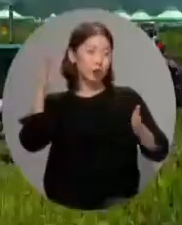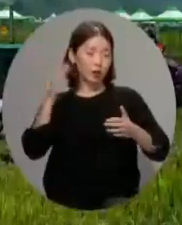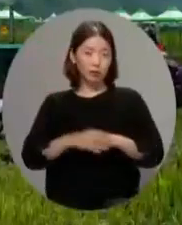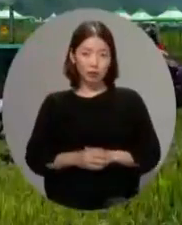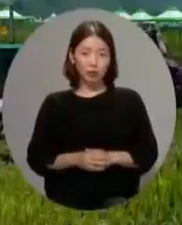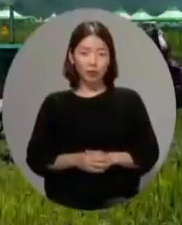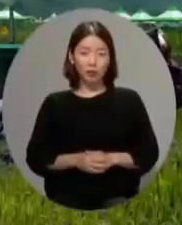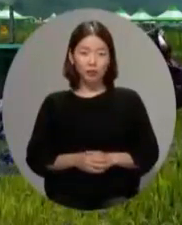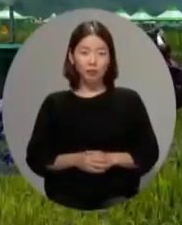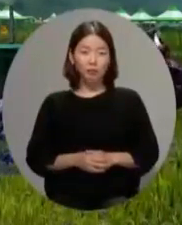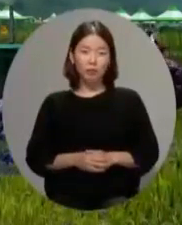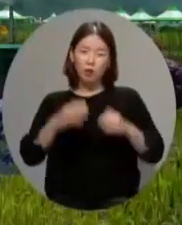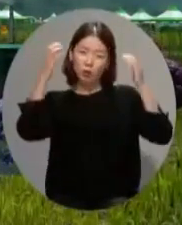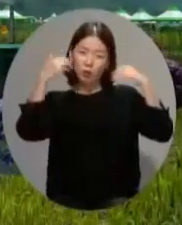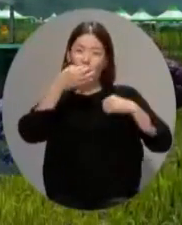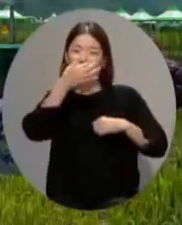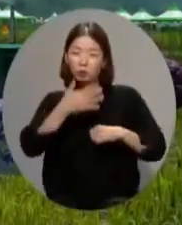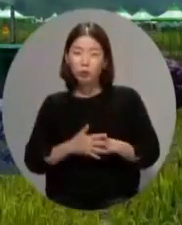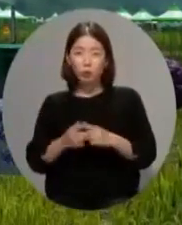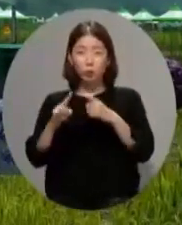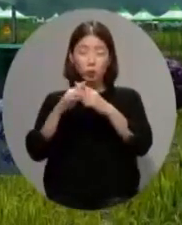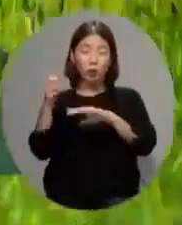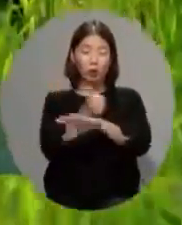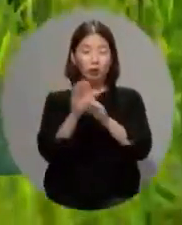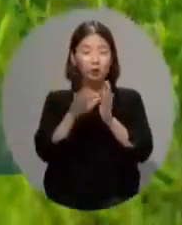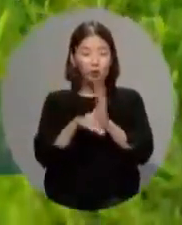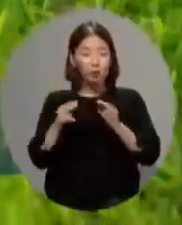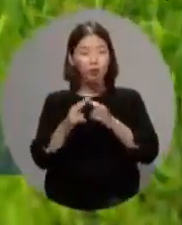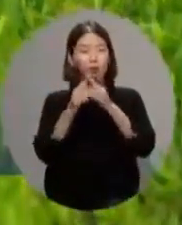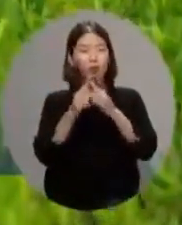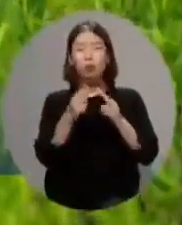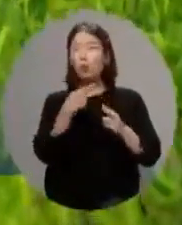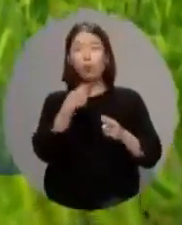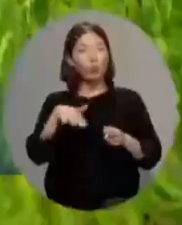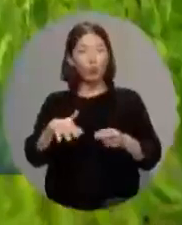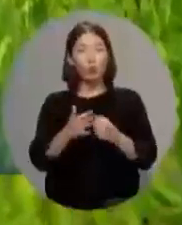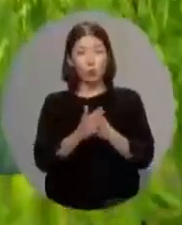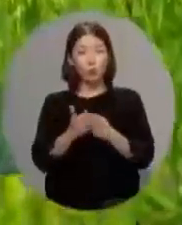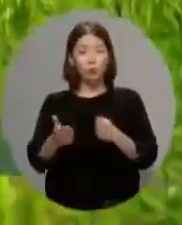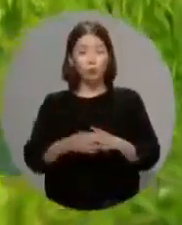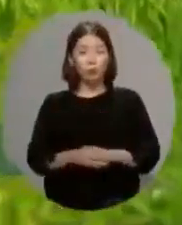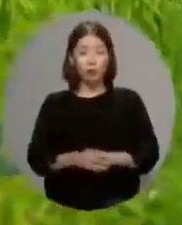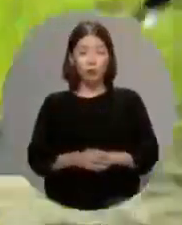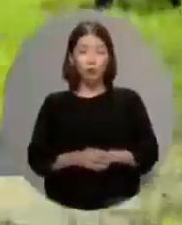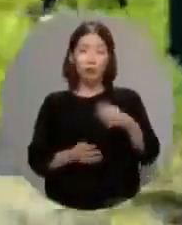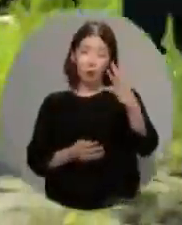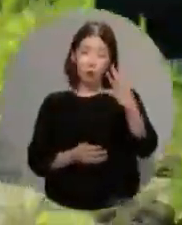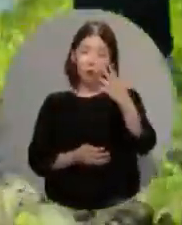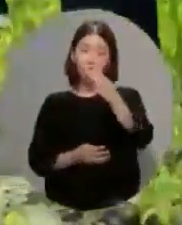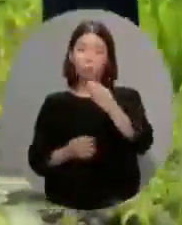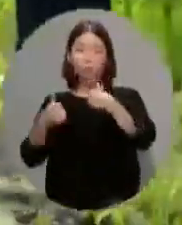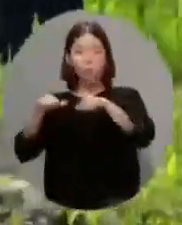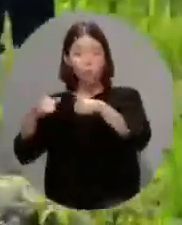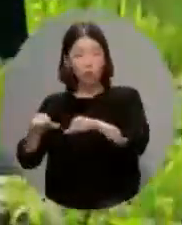나의 경험 것도 힘들었고 저희가 뭐 교회라도 다니는데 교회에서 캠프라도 해봤을 텐데 그런 것도 해봤던 애가 아니고. 4명이었다가 2명